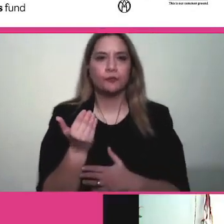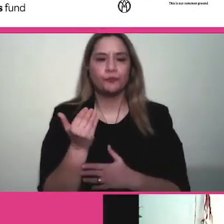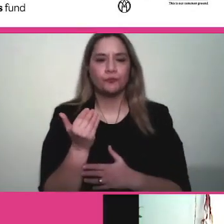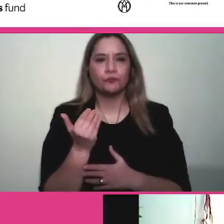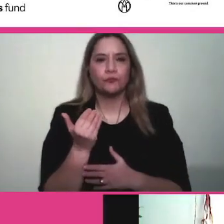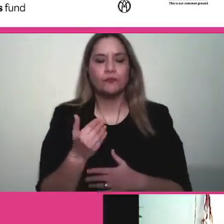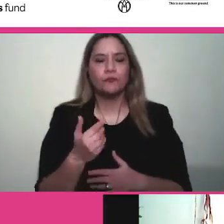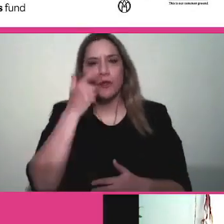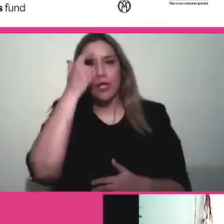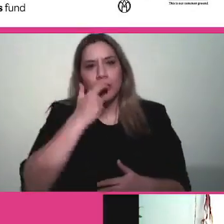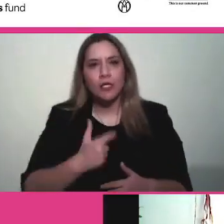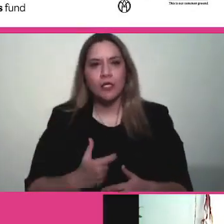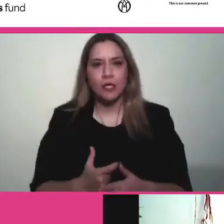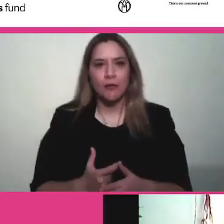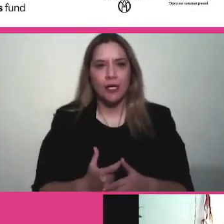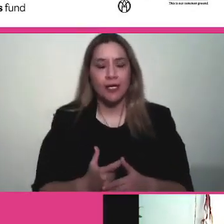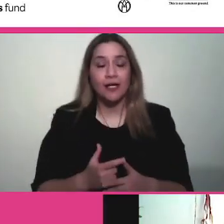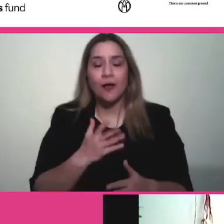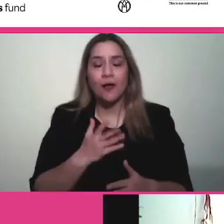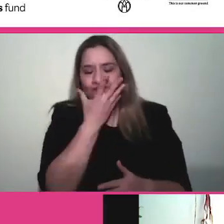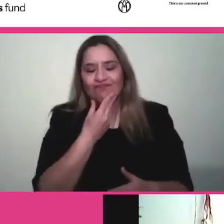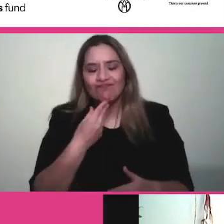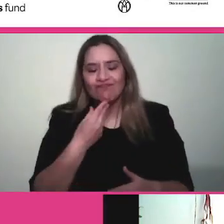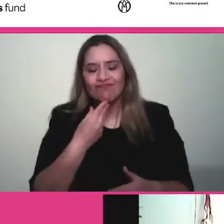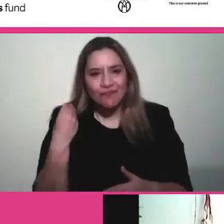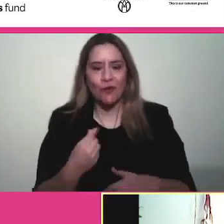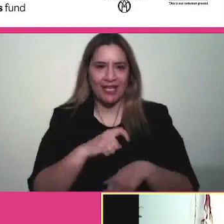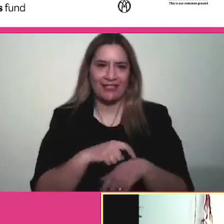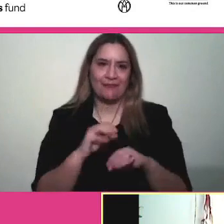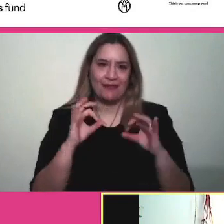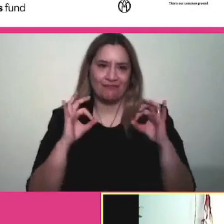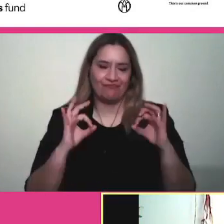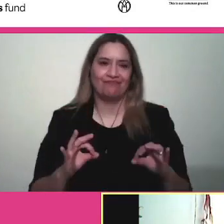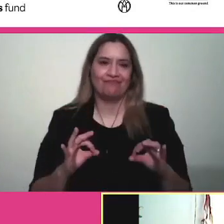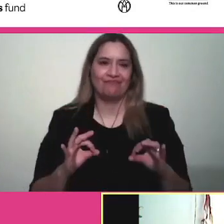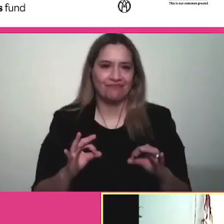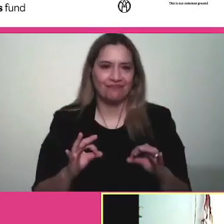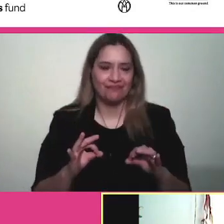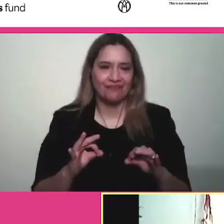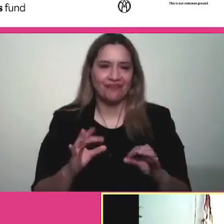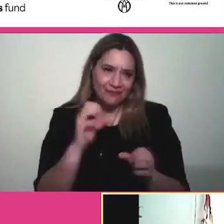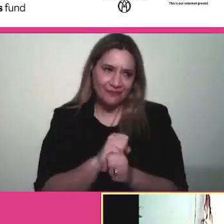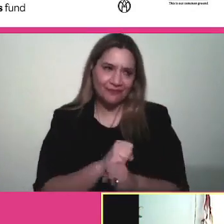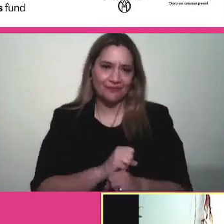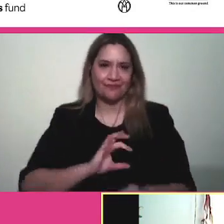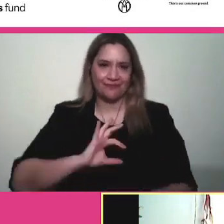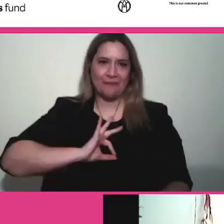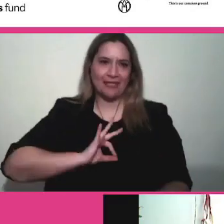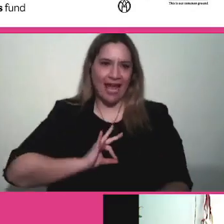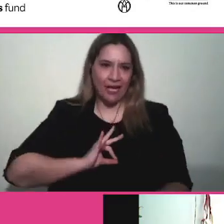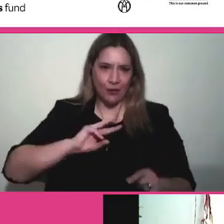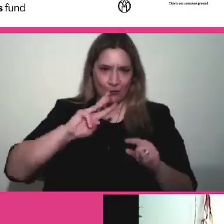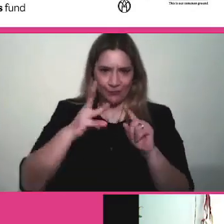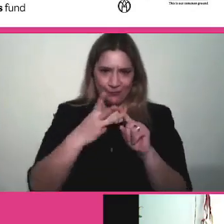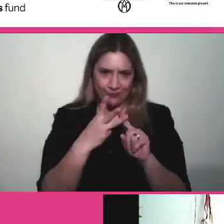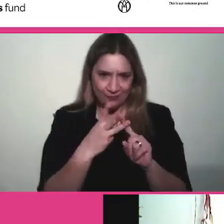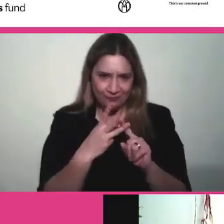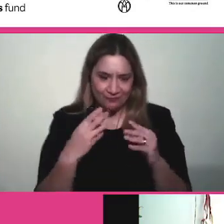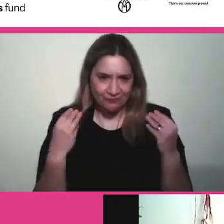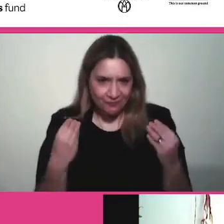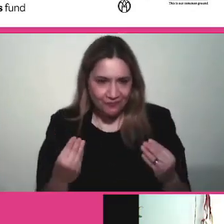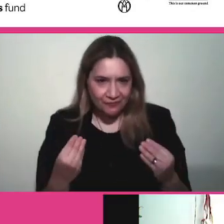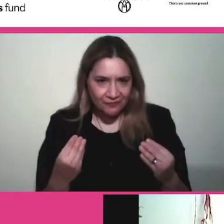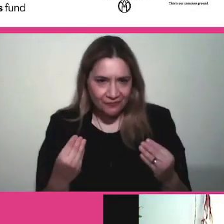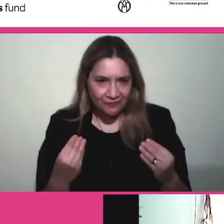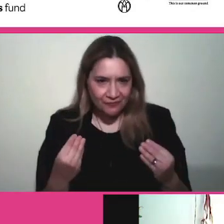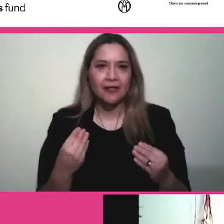Για μένα ήταν πάρα πολύ ωραία στιγμή. Το χάλκινο μετάλλιο. Ήταν κάτι για το οποίο είχα παλέψει